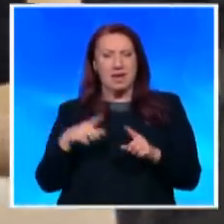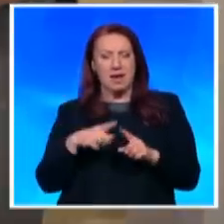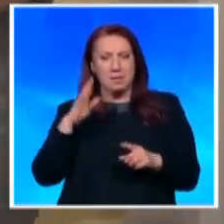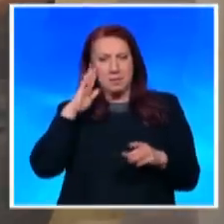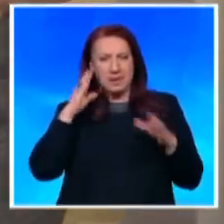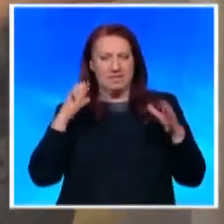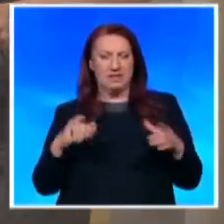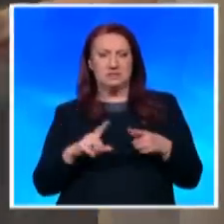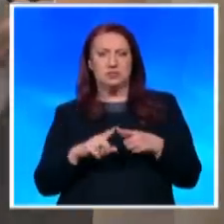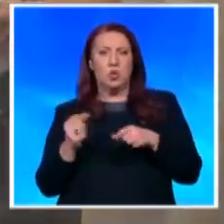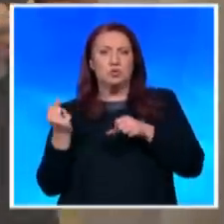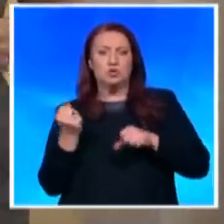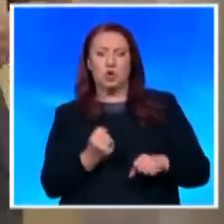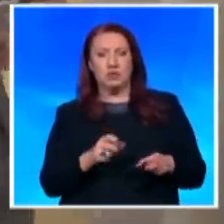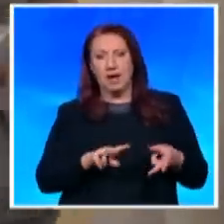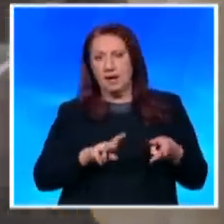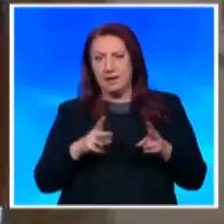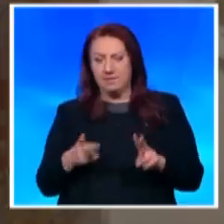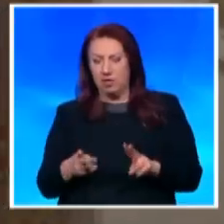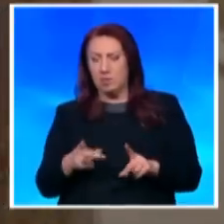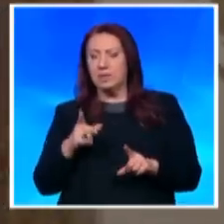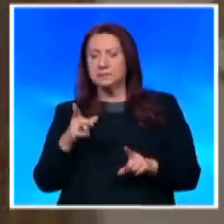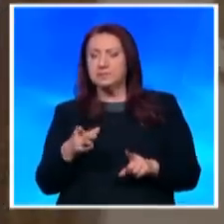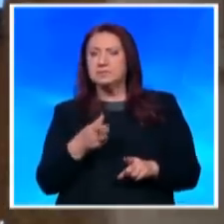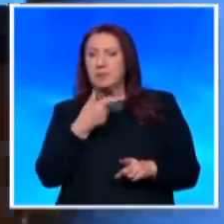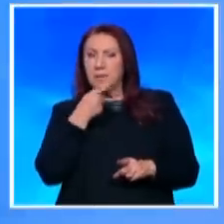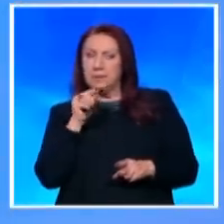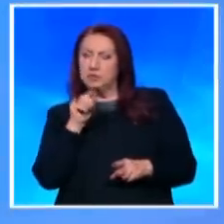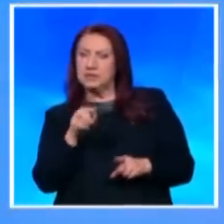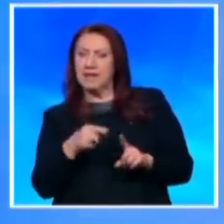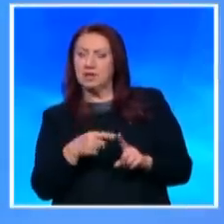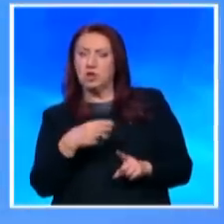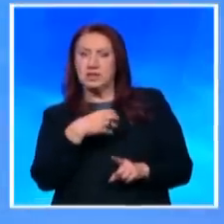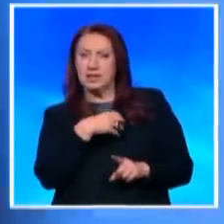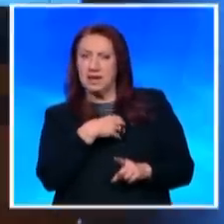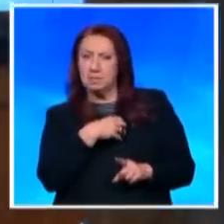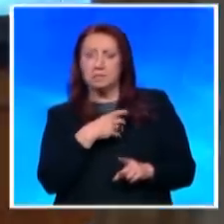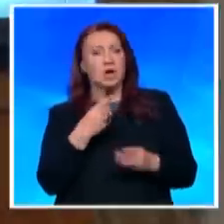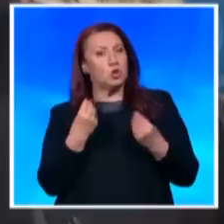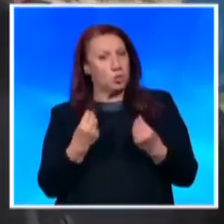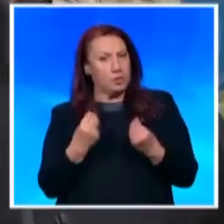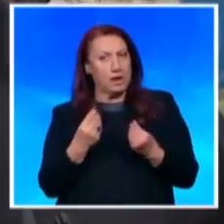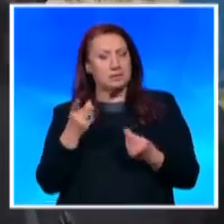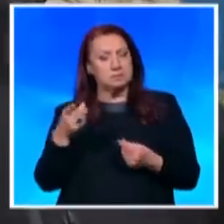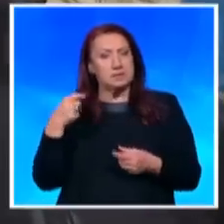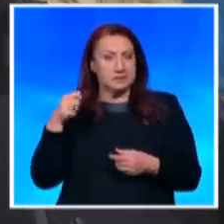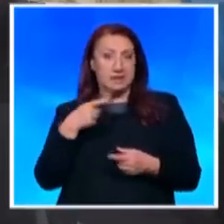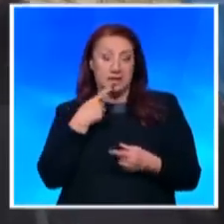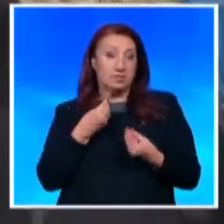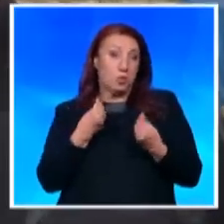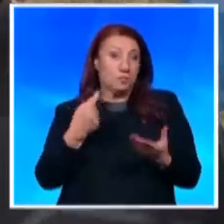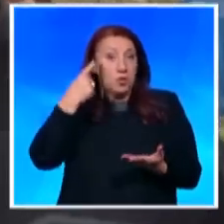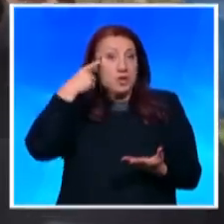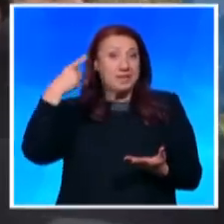реформа, предложена от Продължаваме промяната и Демократична България и припозната от ГЕРБ СДС, е добра според президента. Идеята е